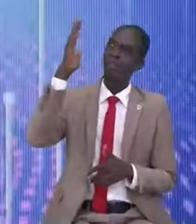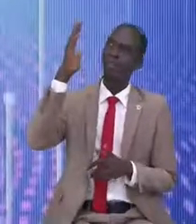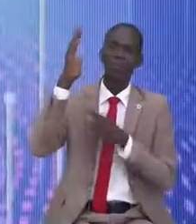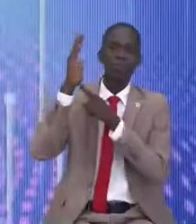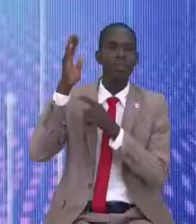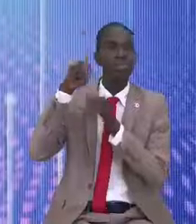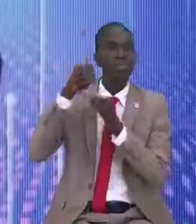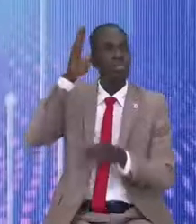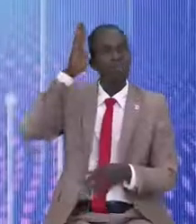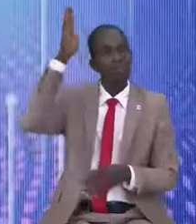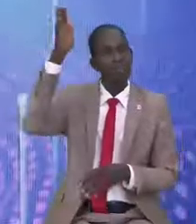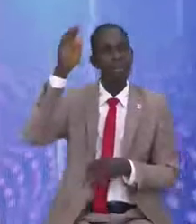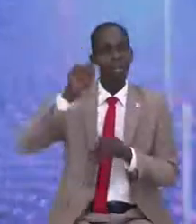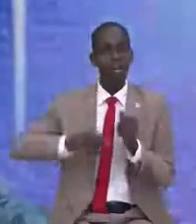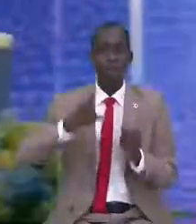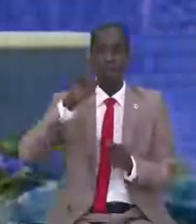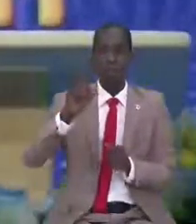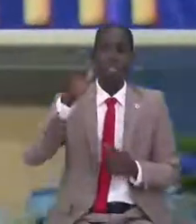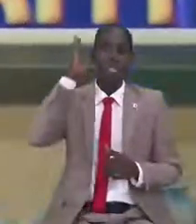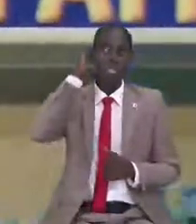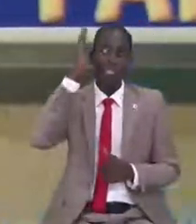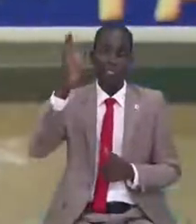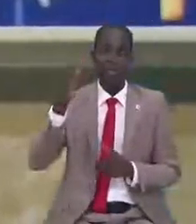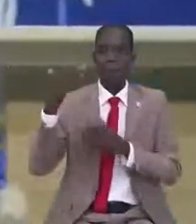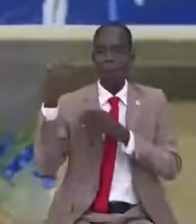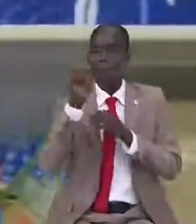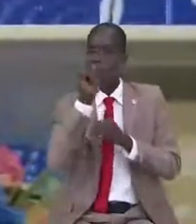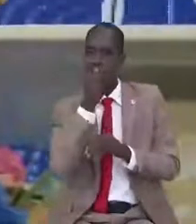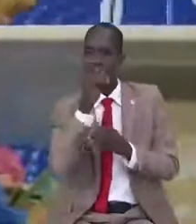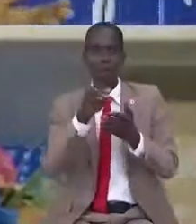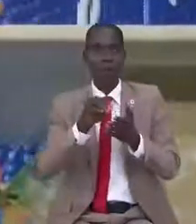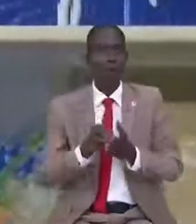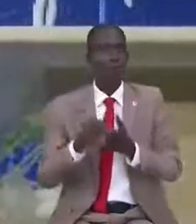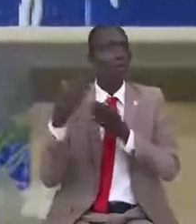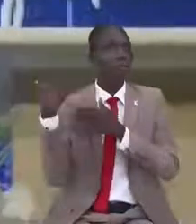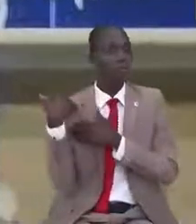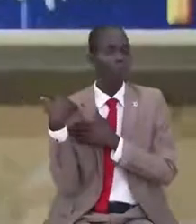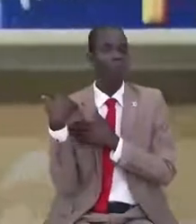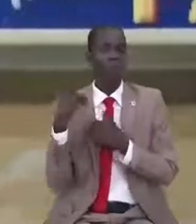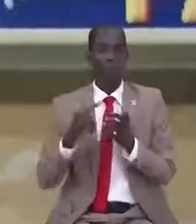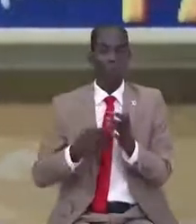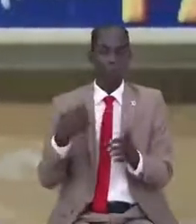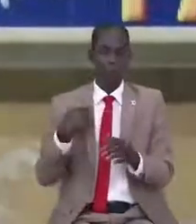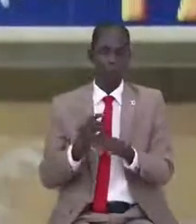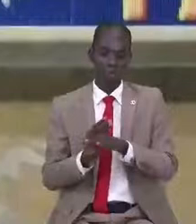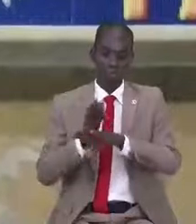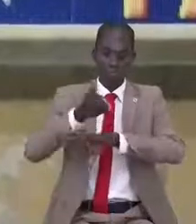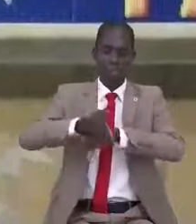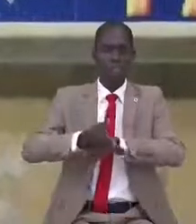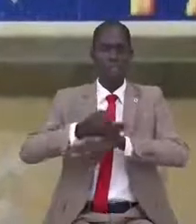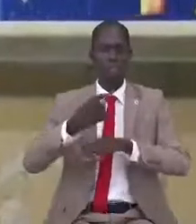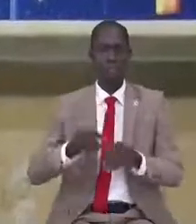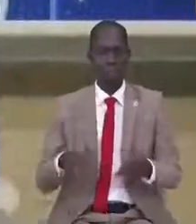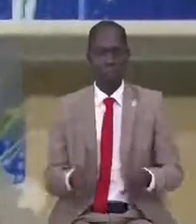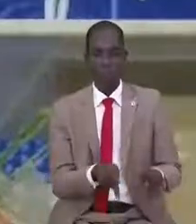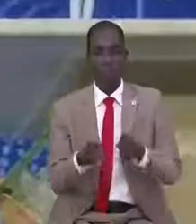Alors, chacun, dans le futur, chacun portera son propre fardeau. Dès qu'on passe